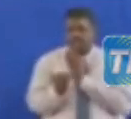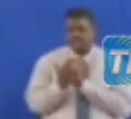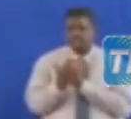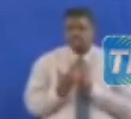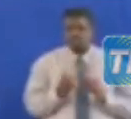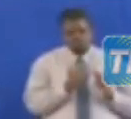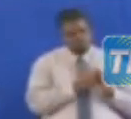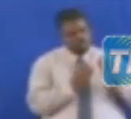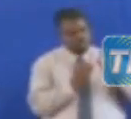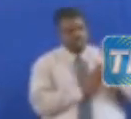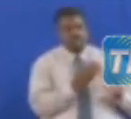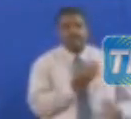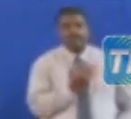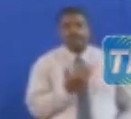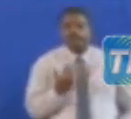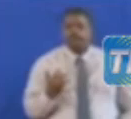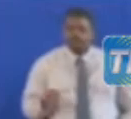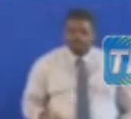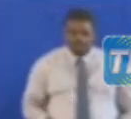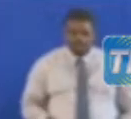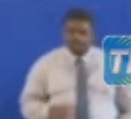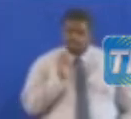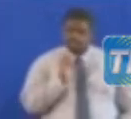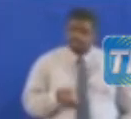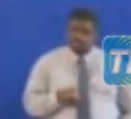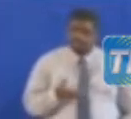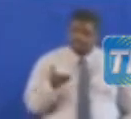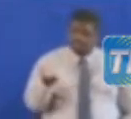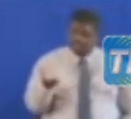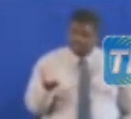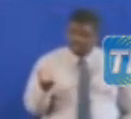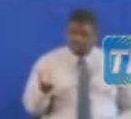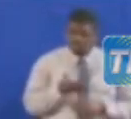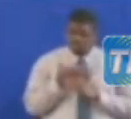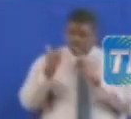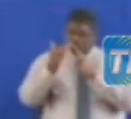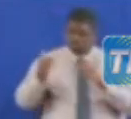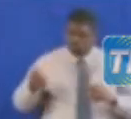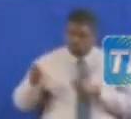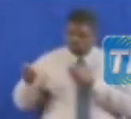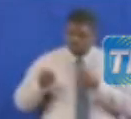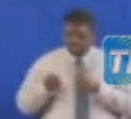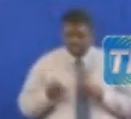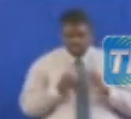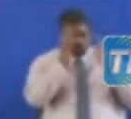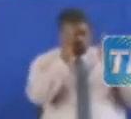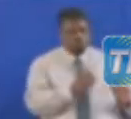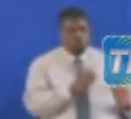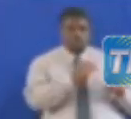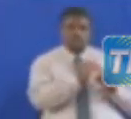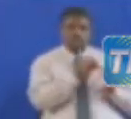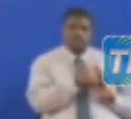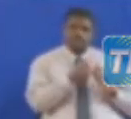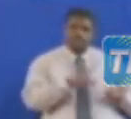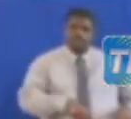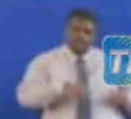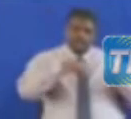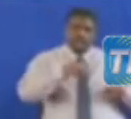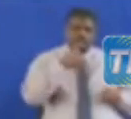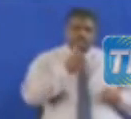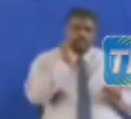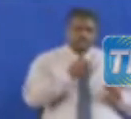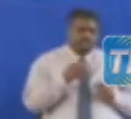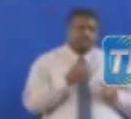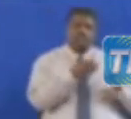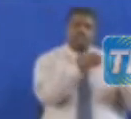namba 19. Mheshimiwa Spika, kwa upande wa nyumba za wakurugenzi na nyumba za wakuu wa idara katika mamlaka ya serikali za